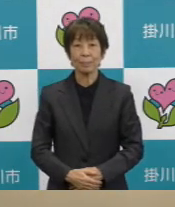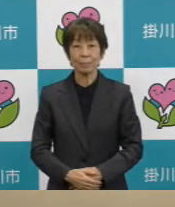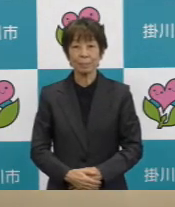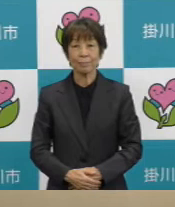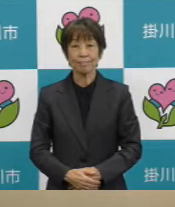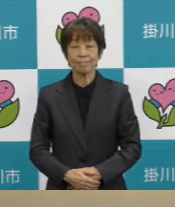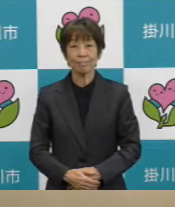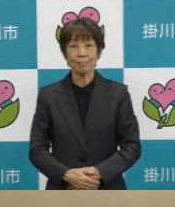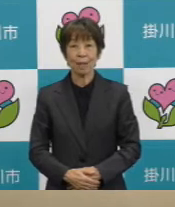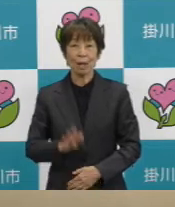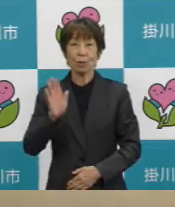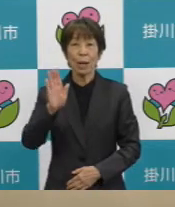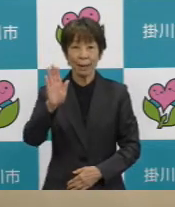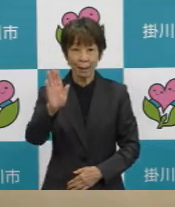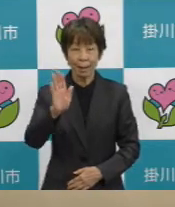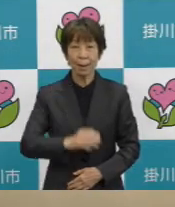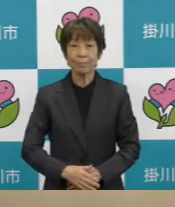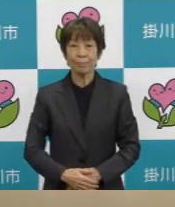それから